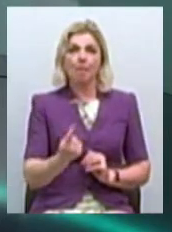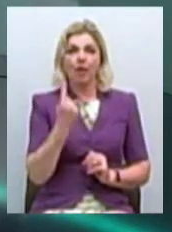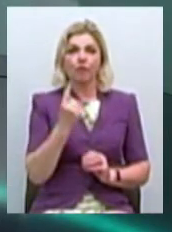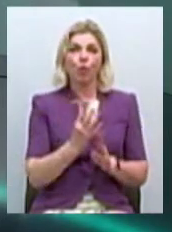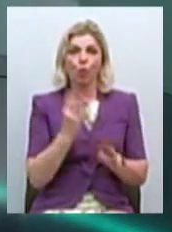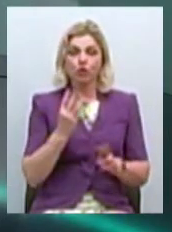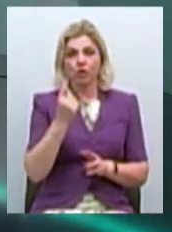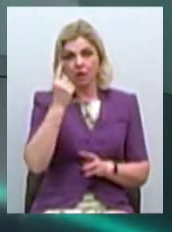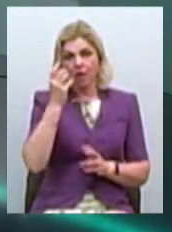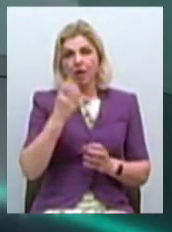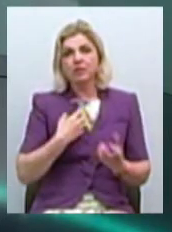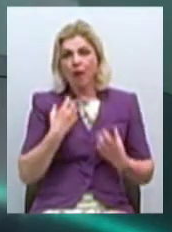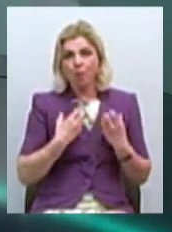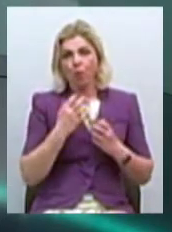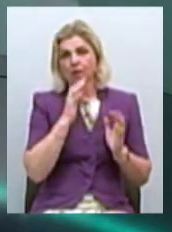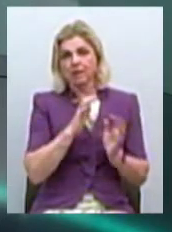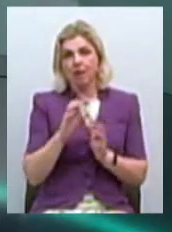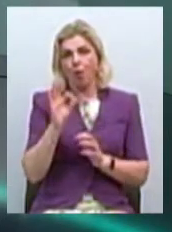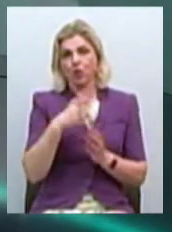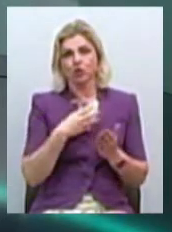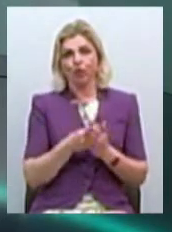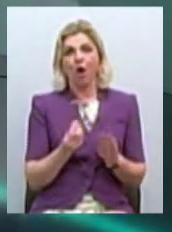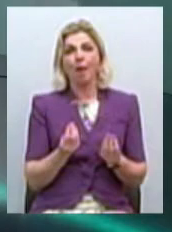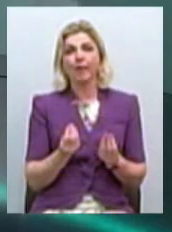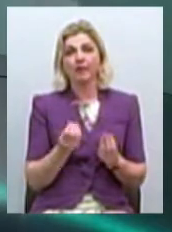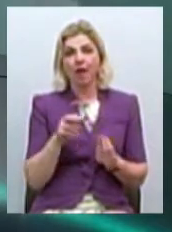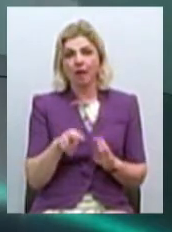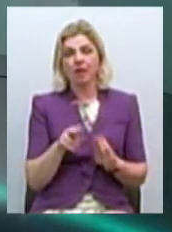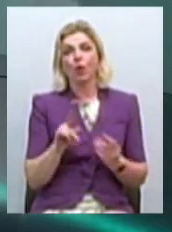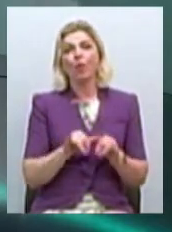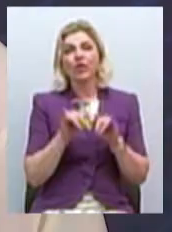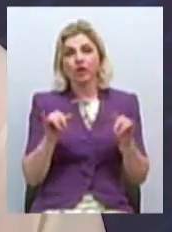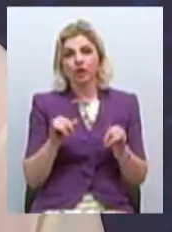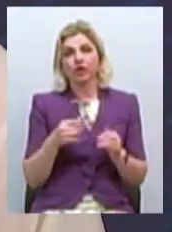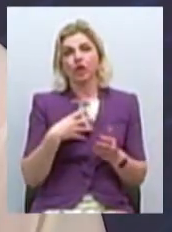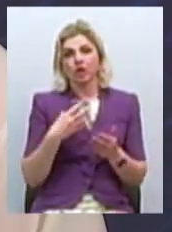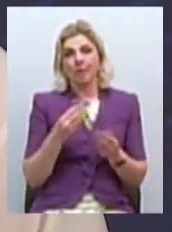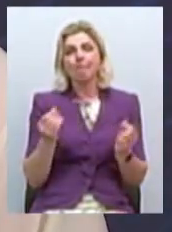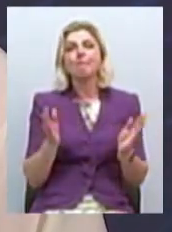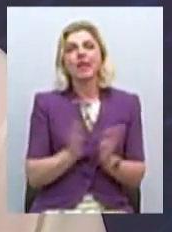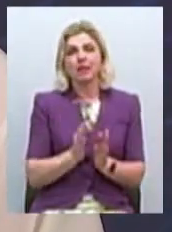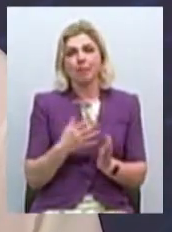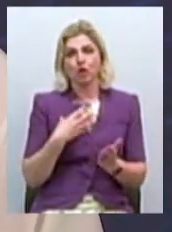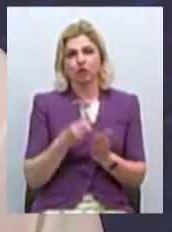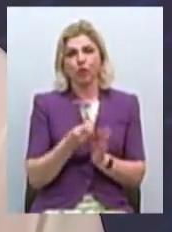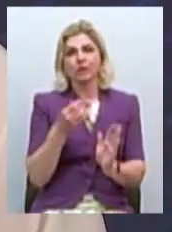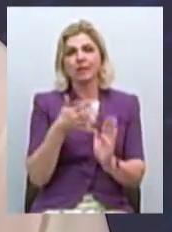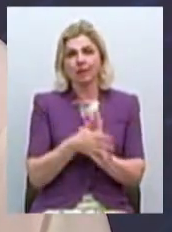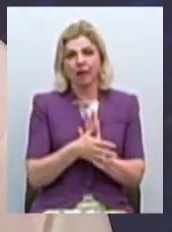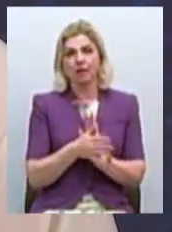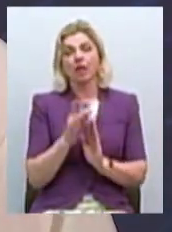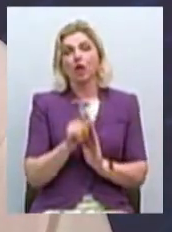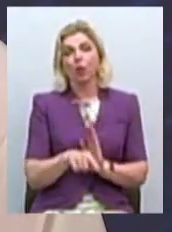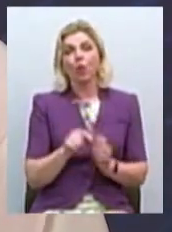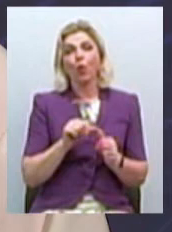заботится о своем капитале, о минимизации своих затрат, в том числе по любым направлениям, кроме того,